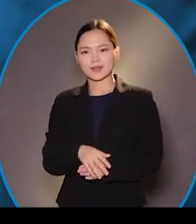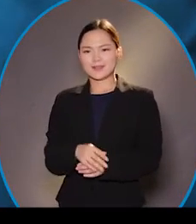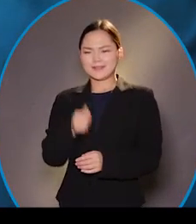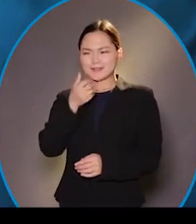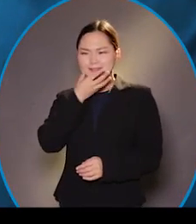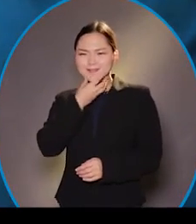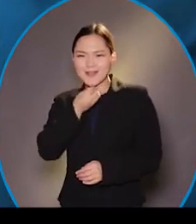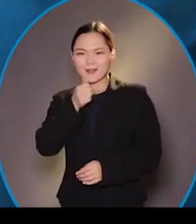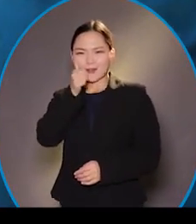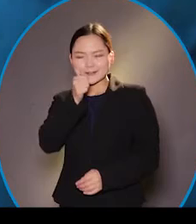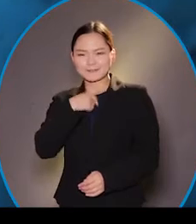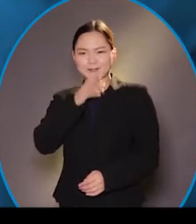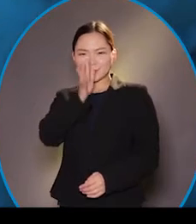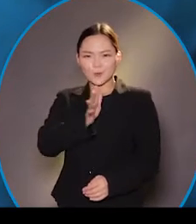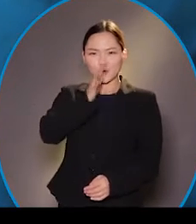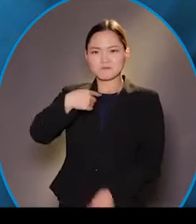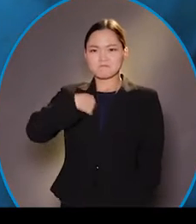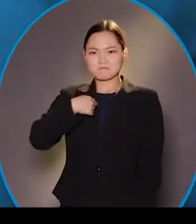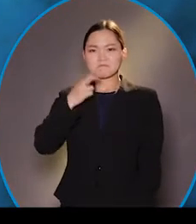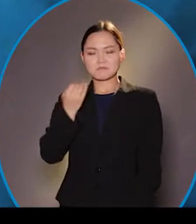Шинтэн доолээ би.